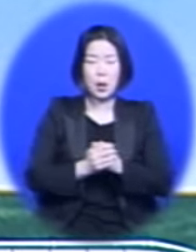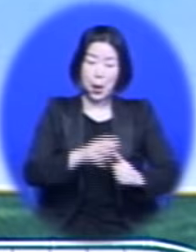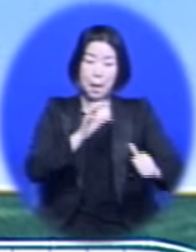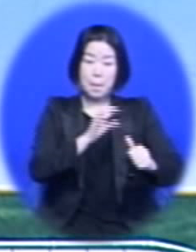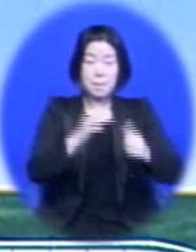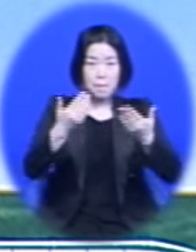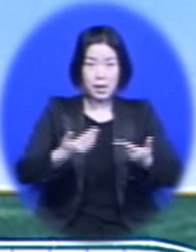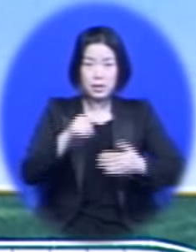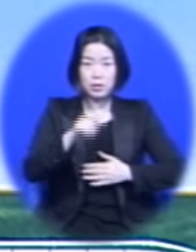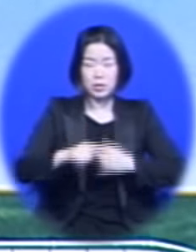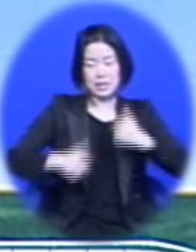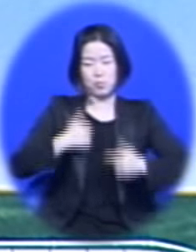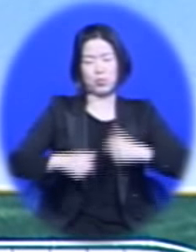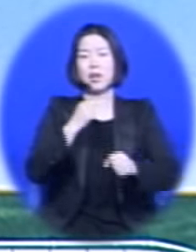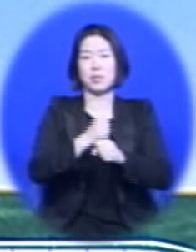박해받는 것이 기쁘도록